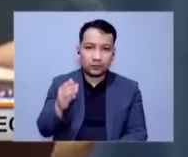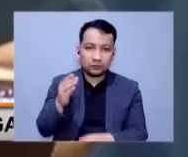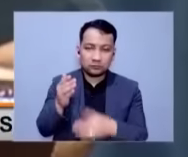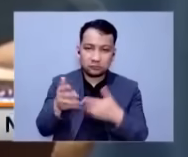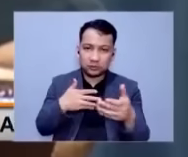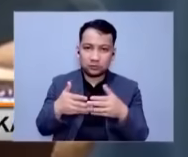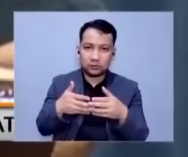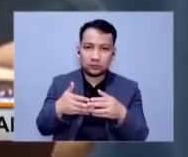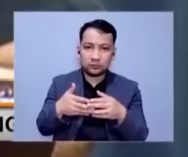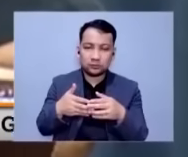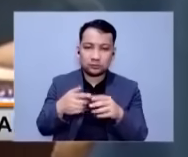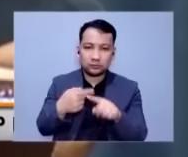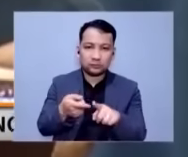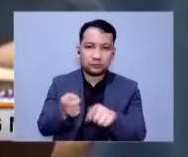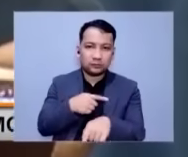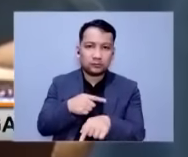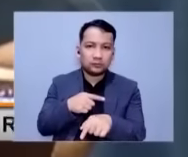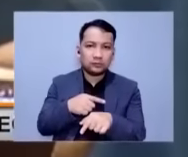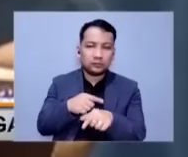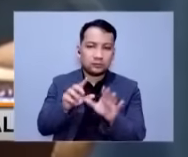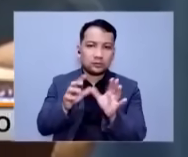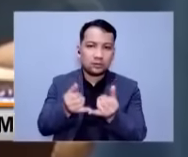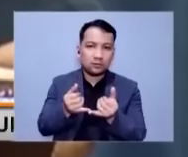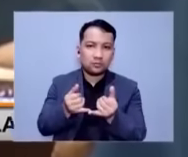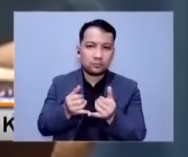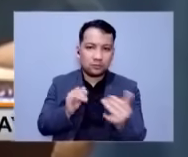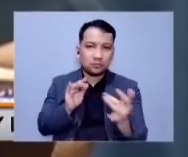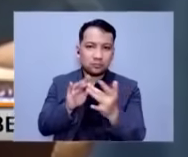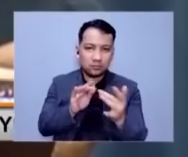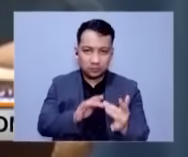the company. So para siya naging networking na rin,